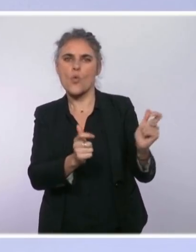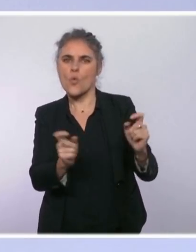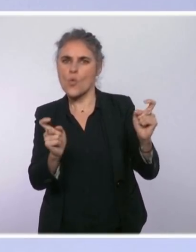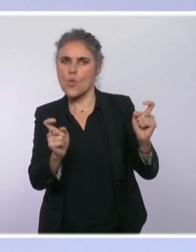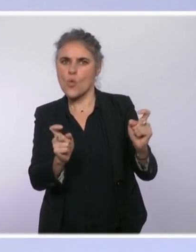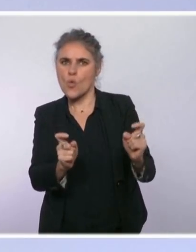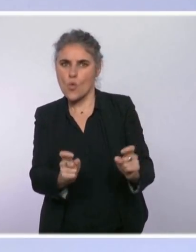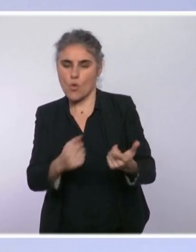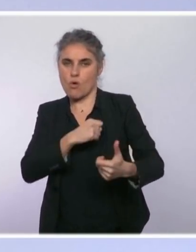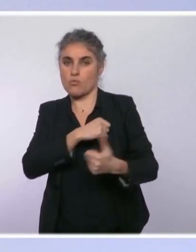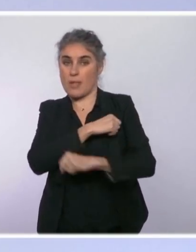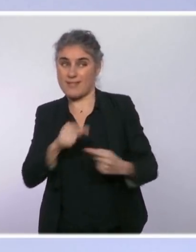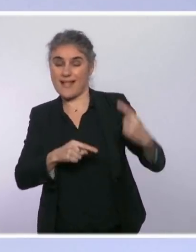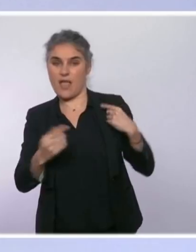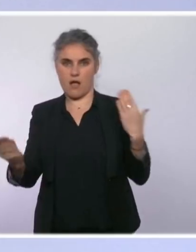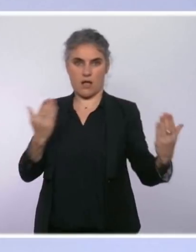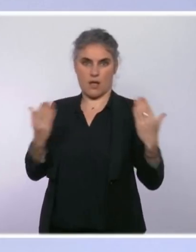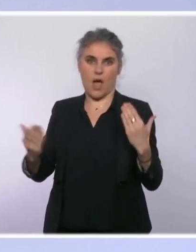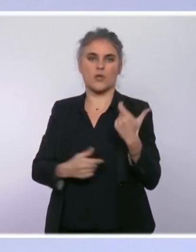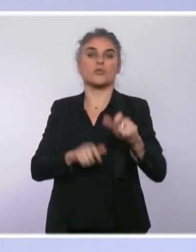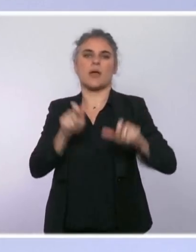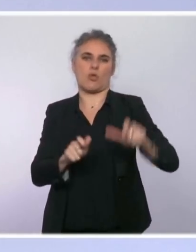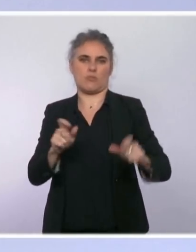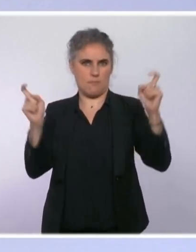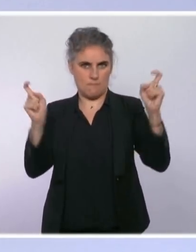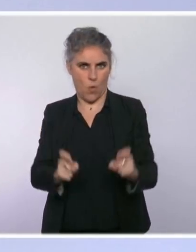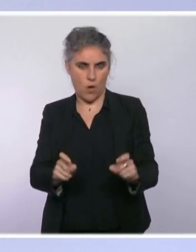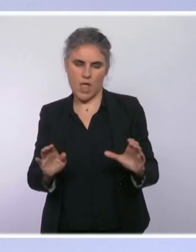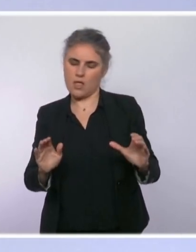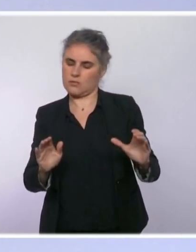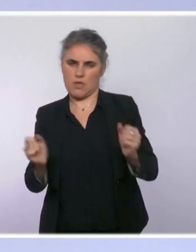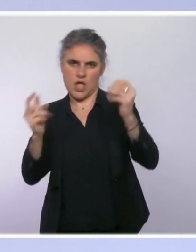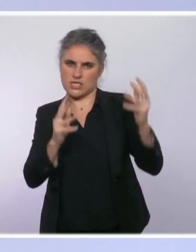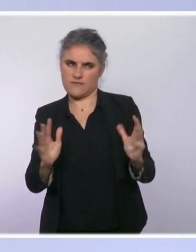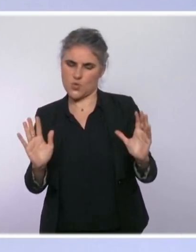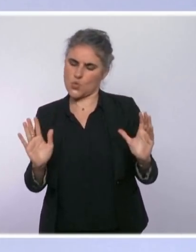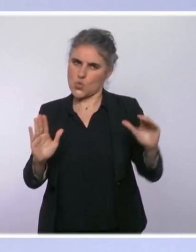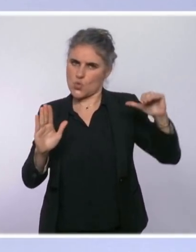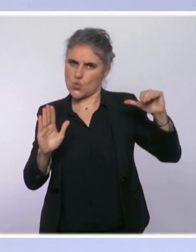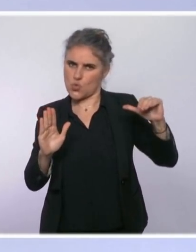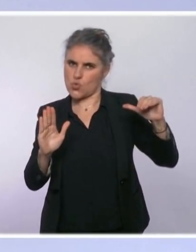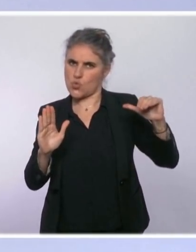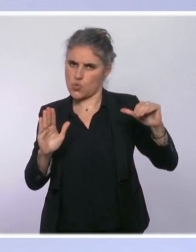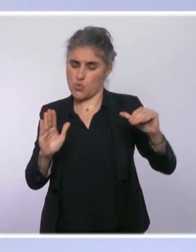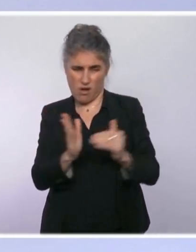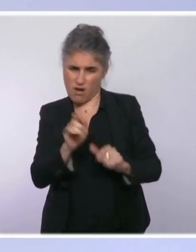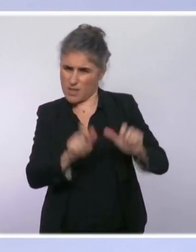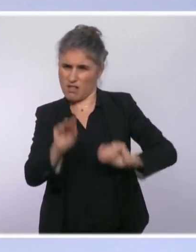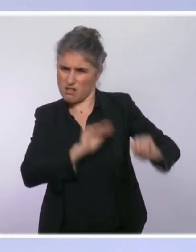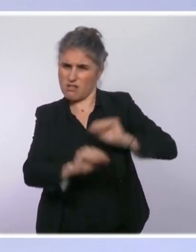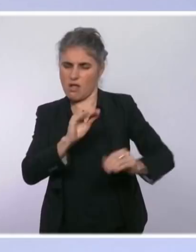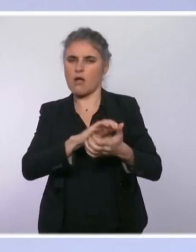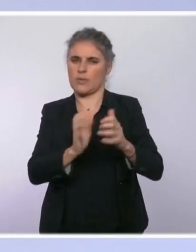de moins que la semaine dernière. Mais c'est une baisse lente et le nombre de patients en soins critiques reste élevé. Concernant